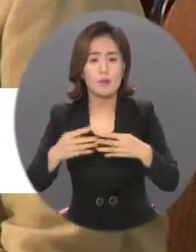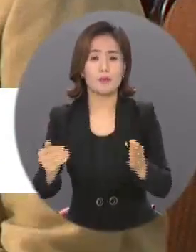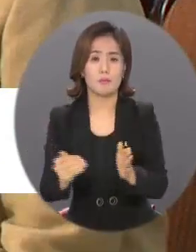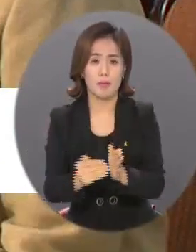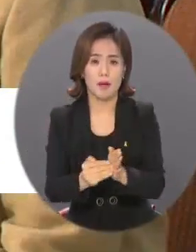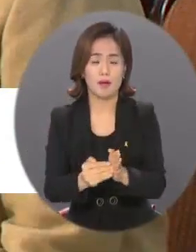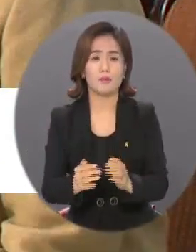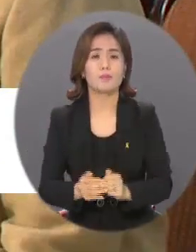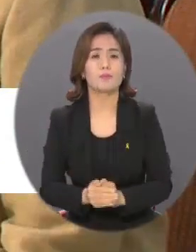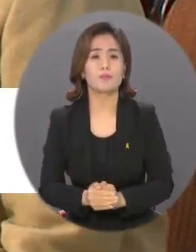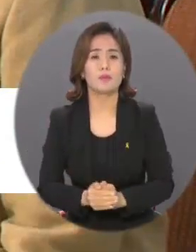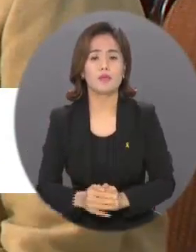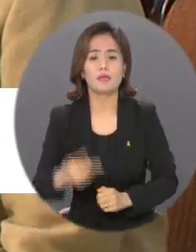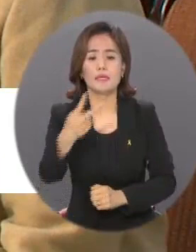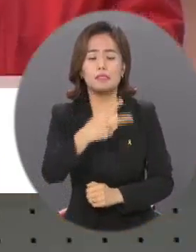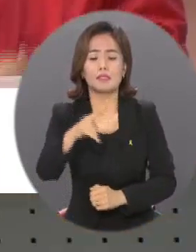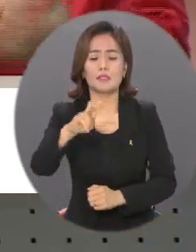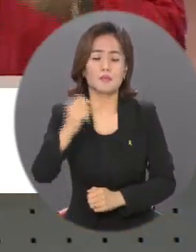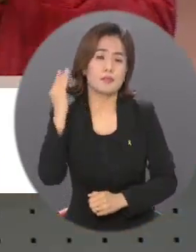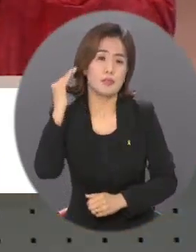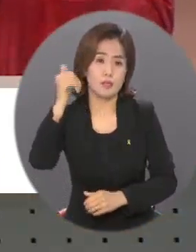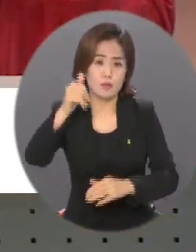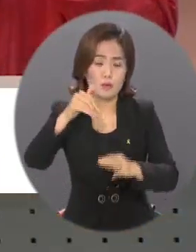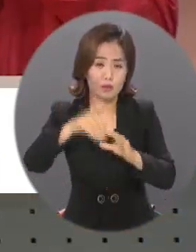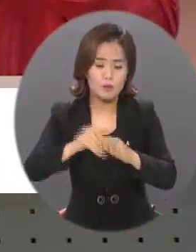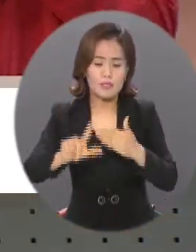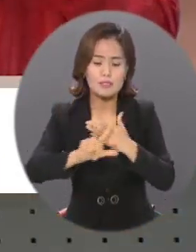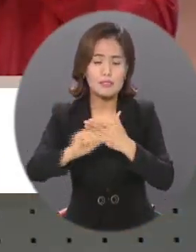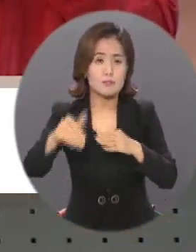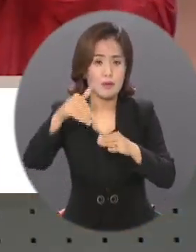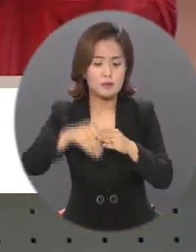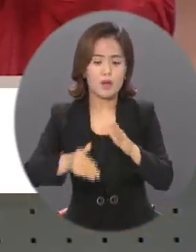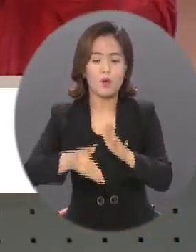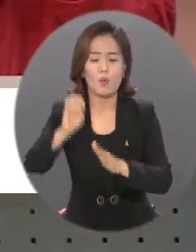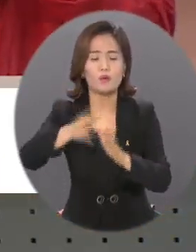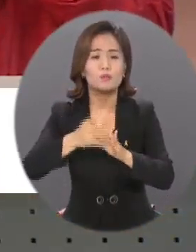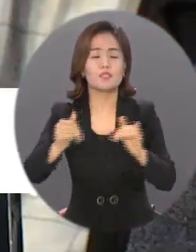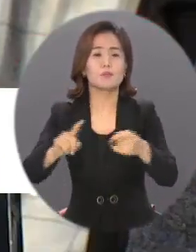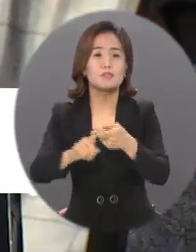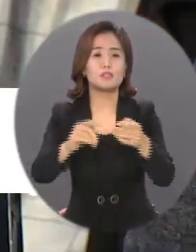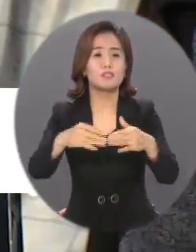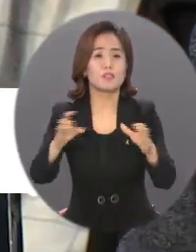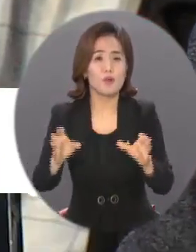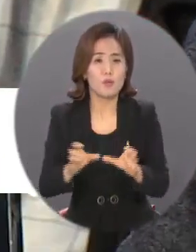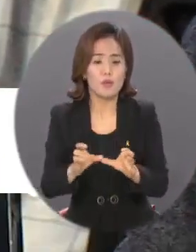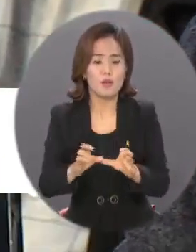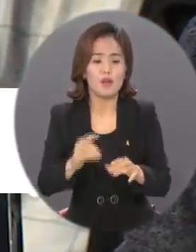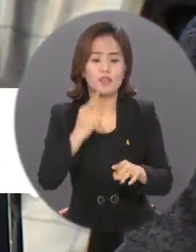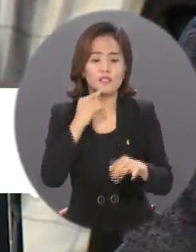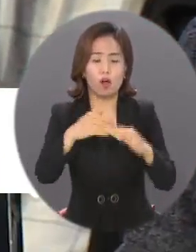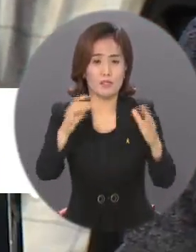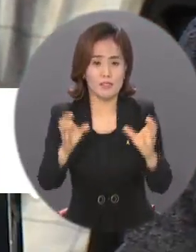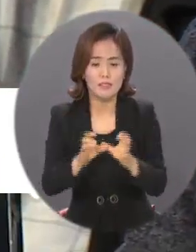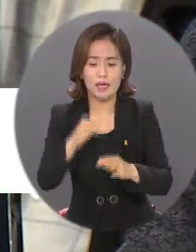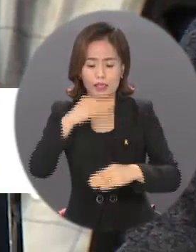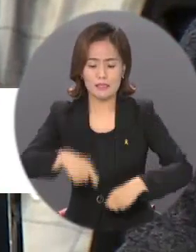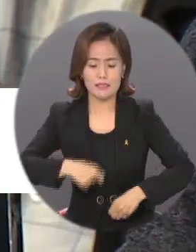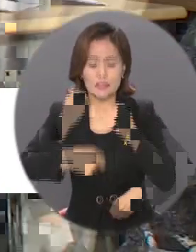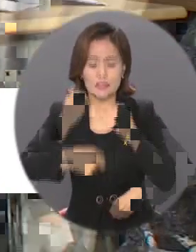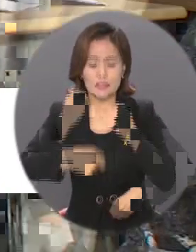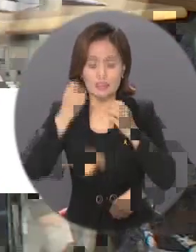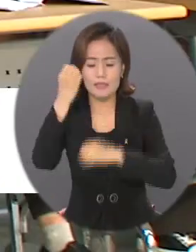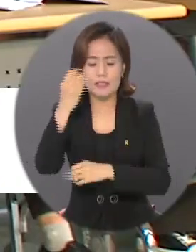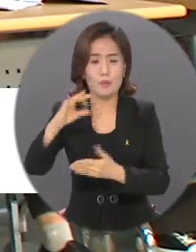맺었습니다. 2022 대선 및 지방선거 광주시민연대는 더불어민주당과 정의당, 진보당과